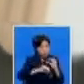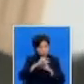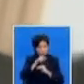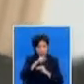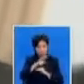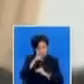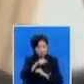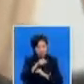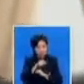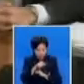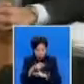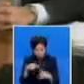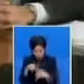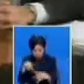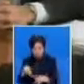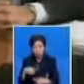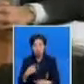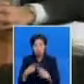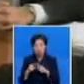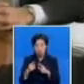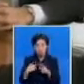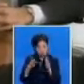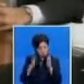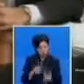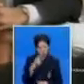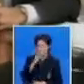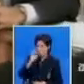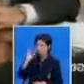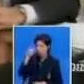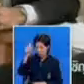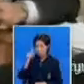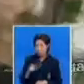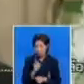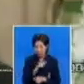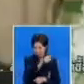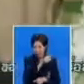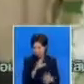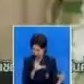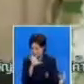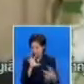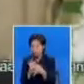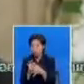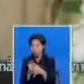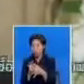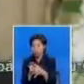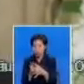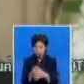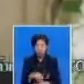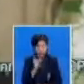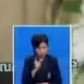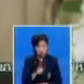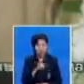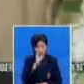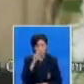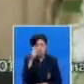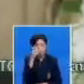มีถามว่ามีคนไปร้องได้หรือไม่ว่าจริงๆแล้วอยู่ใน67วรรค2 ครับ คำตอบก็คือได้เพราะรั